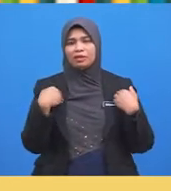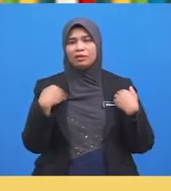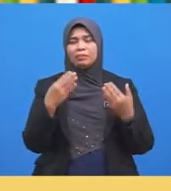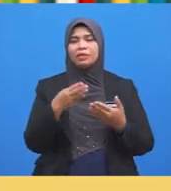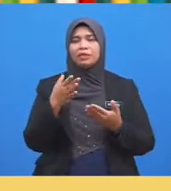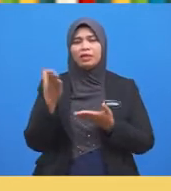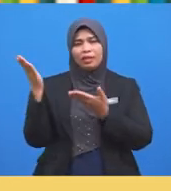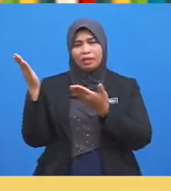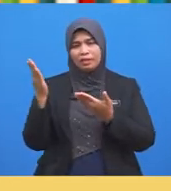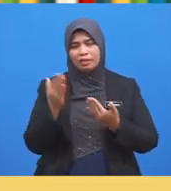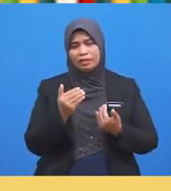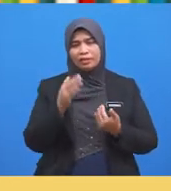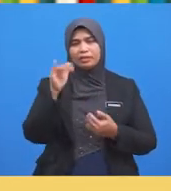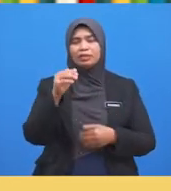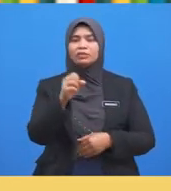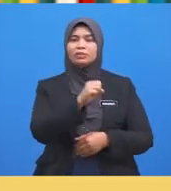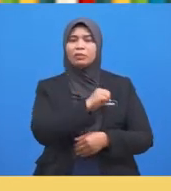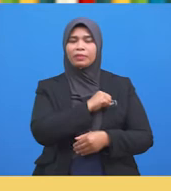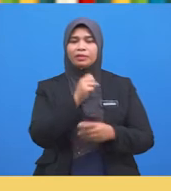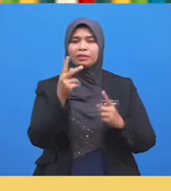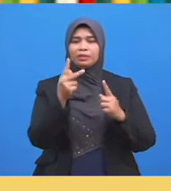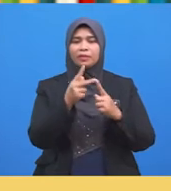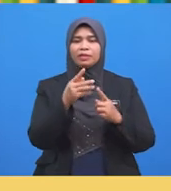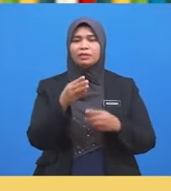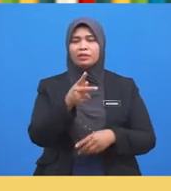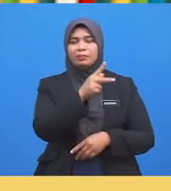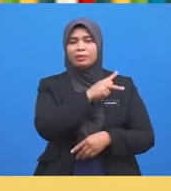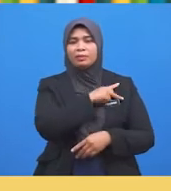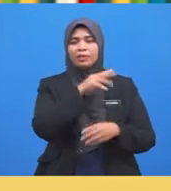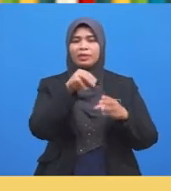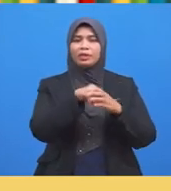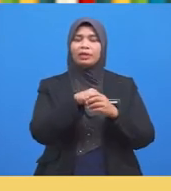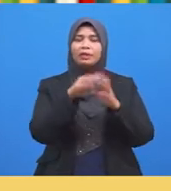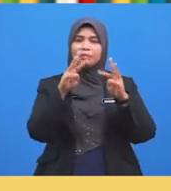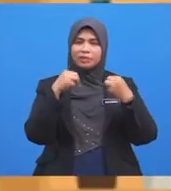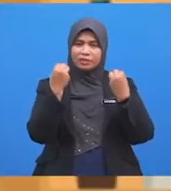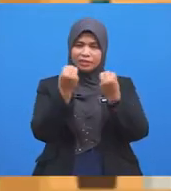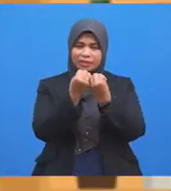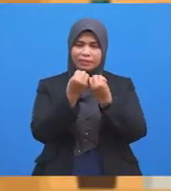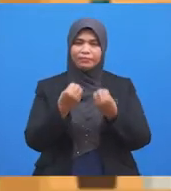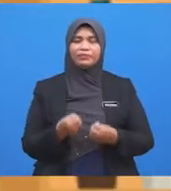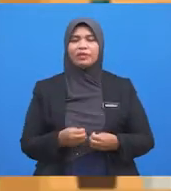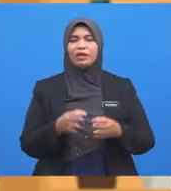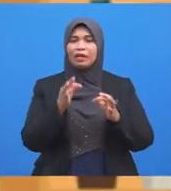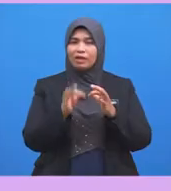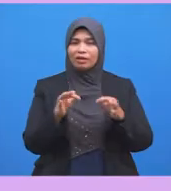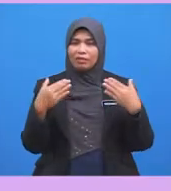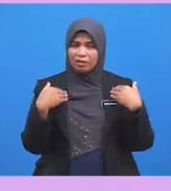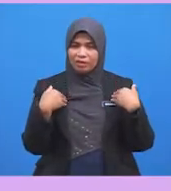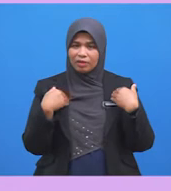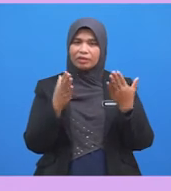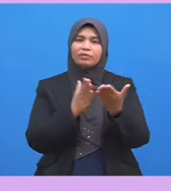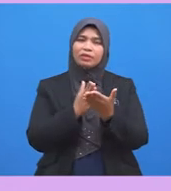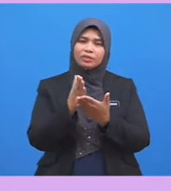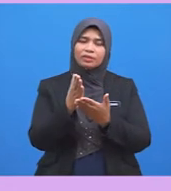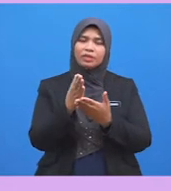memberikan layanan yang bersopan kepada pemimpin dalam masyarakat setempat? Kalau pernah,